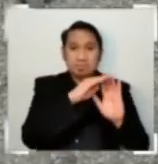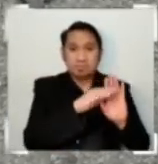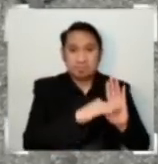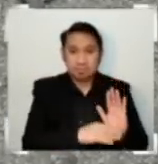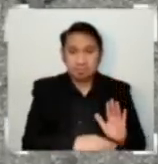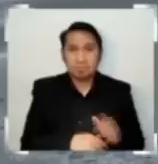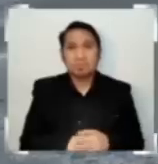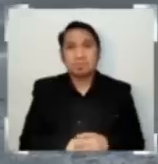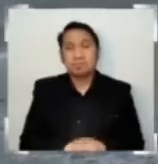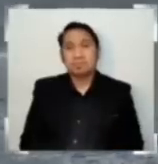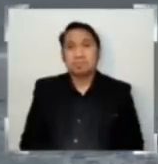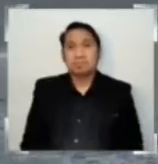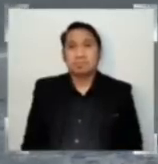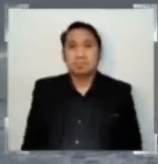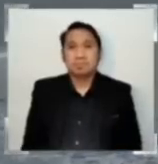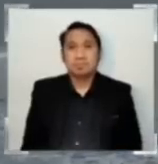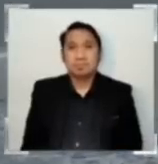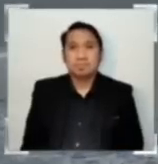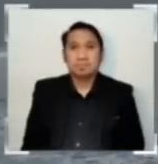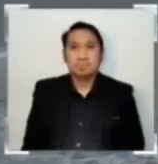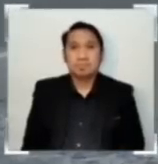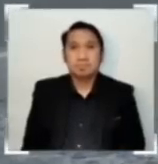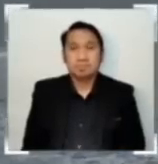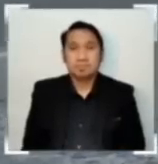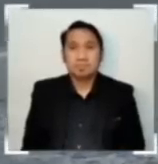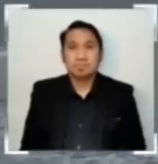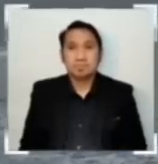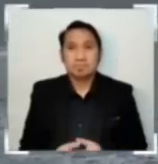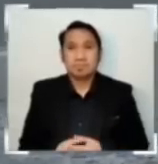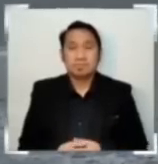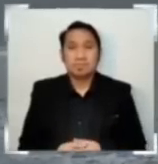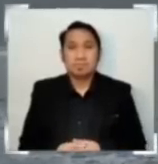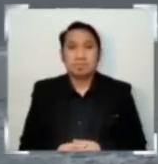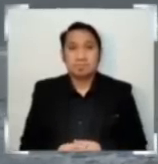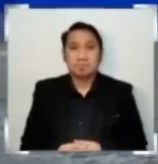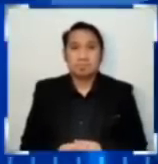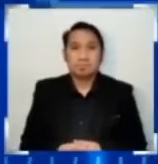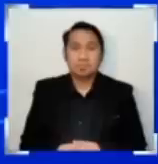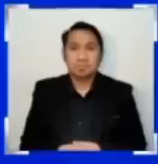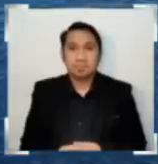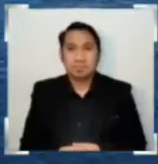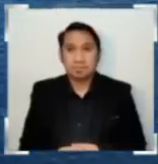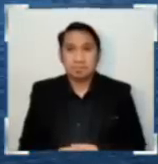Bongabong, Rojas, Mansalay at Bulalakaw sa Oriental Mindoro.